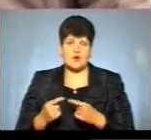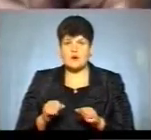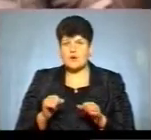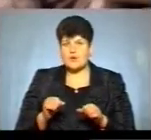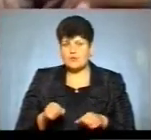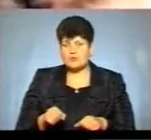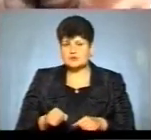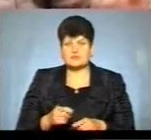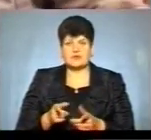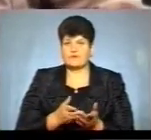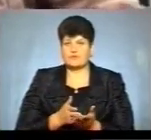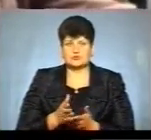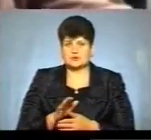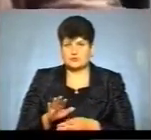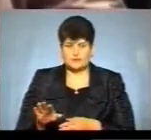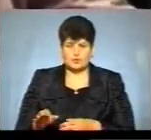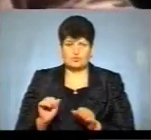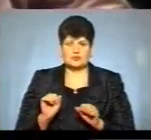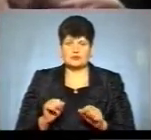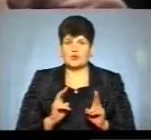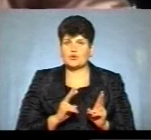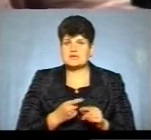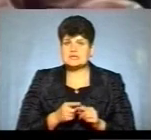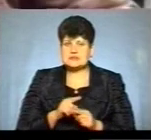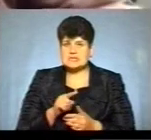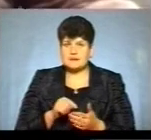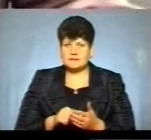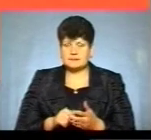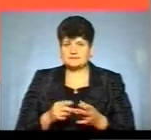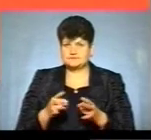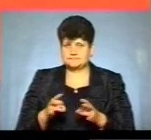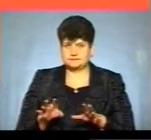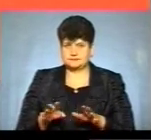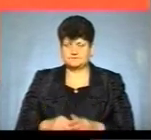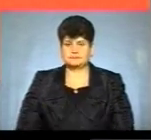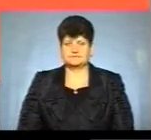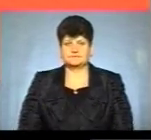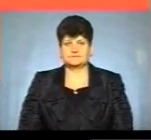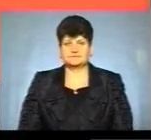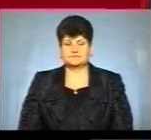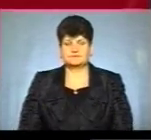не в тому руслі. Можливо, для когось це питання не на часі.